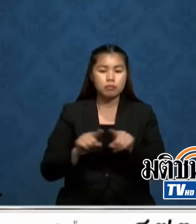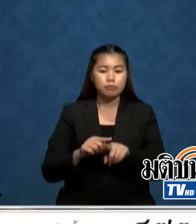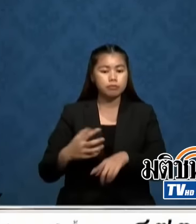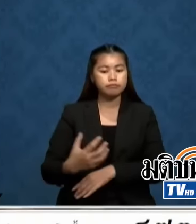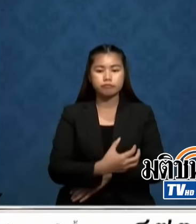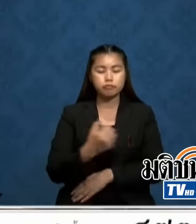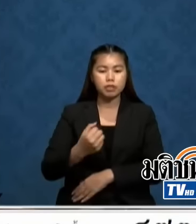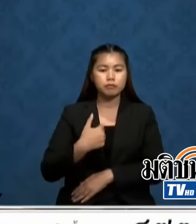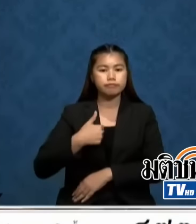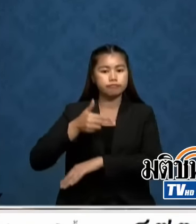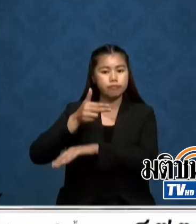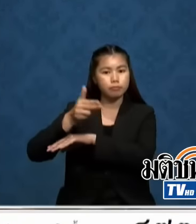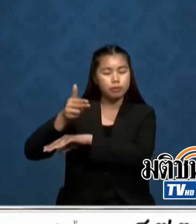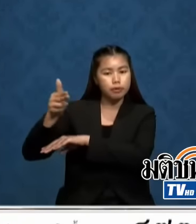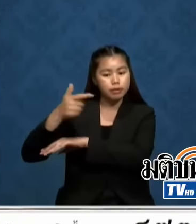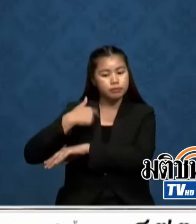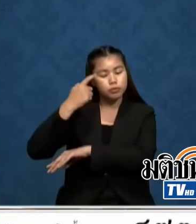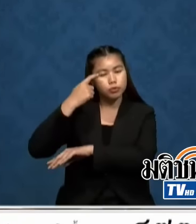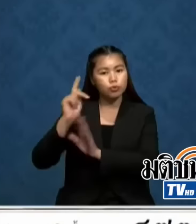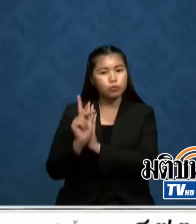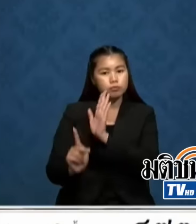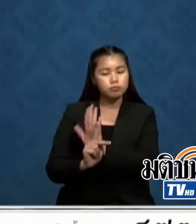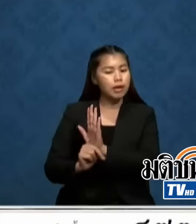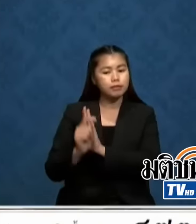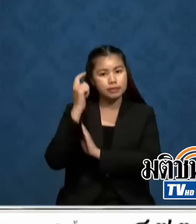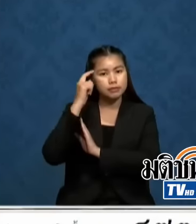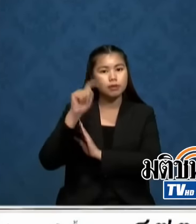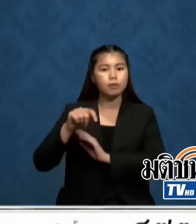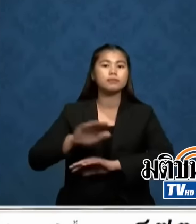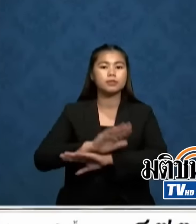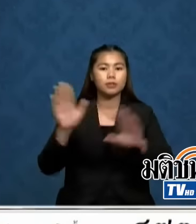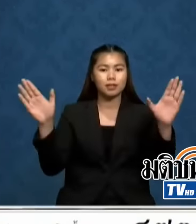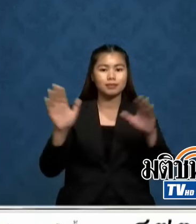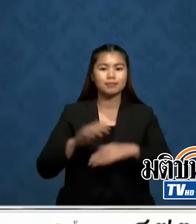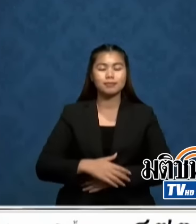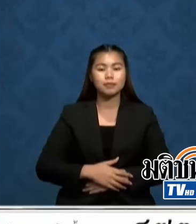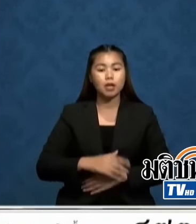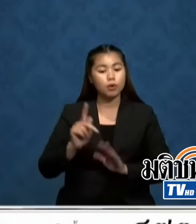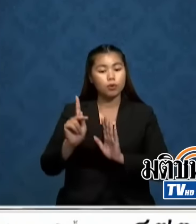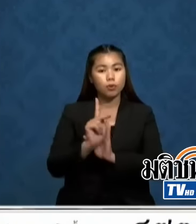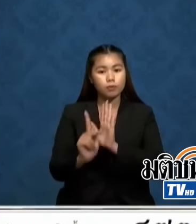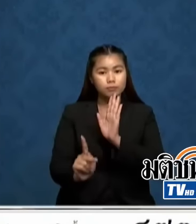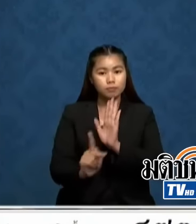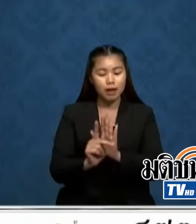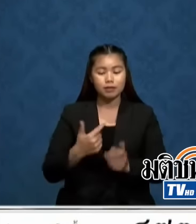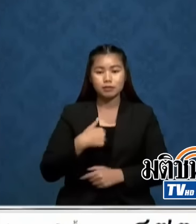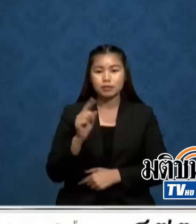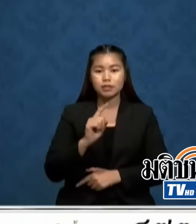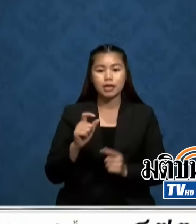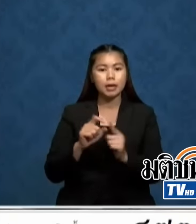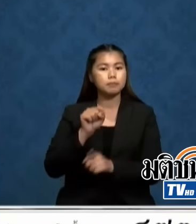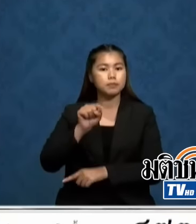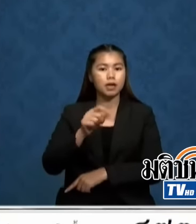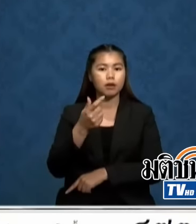กระบอกปืนไม่ควรเกิดขึ้นและไม่ควรดำรงอยู่อีกต่อไปซึ่งกฎหมายที่ออกโดยคำสั่ง